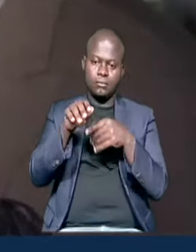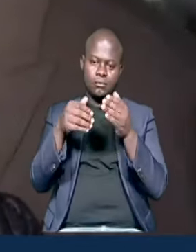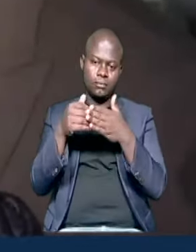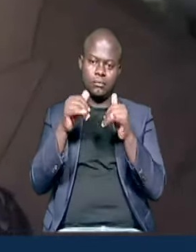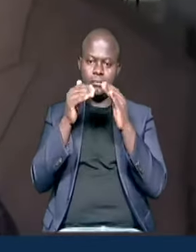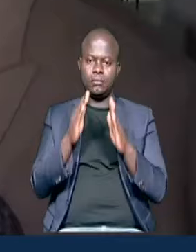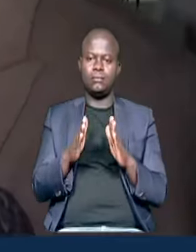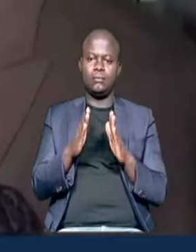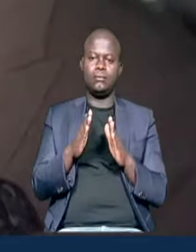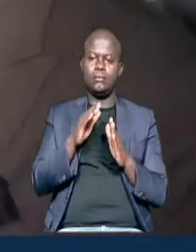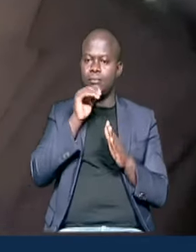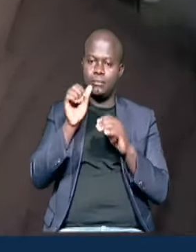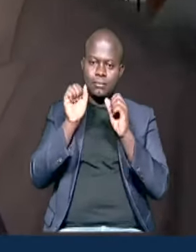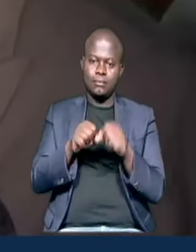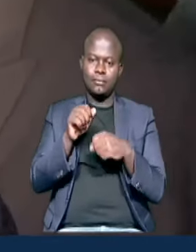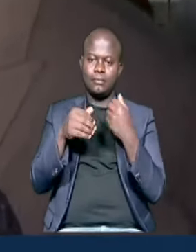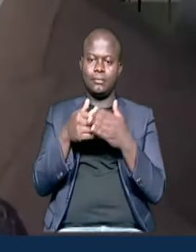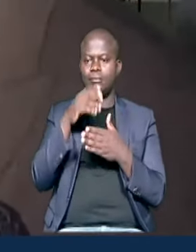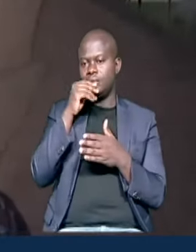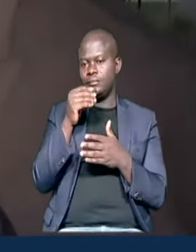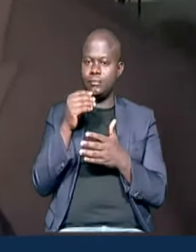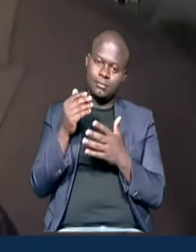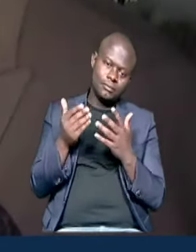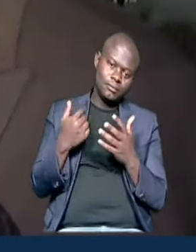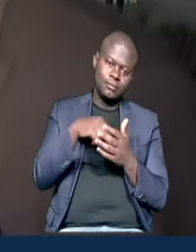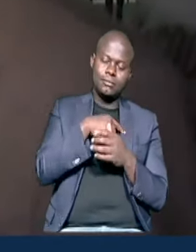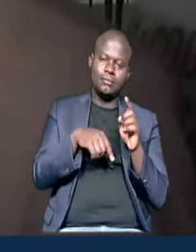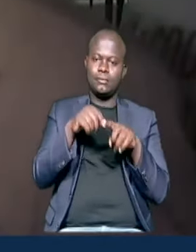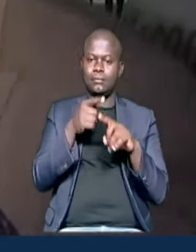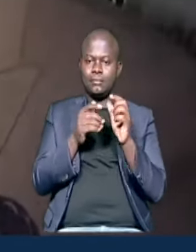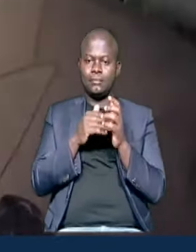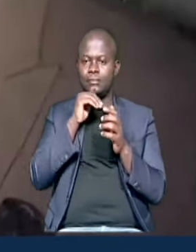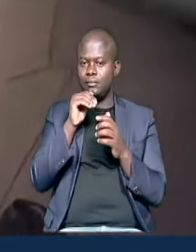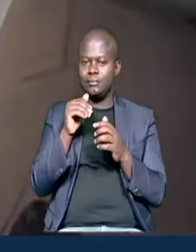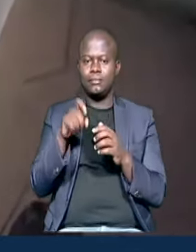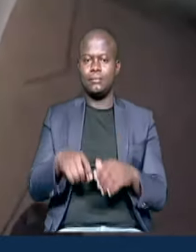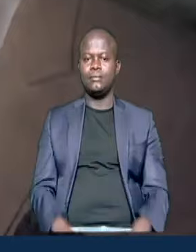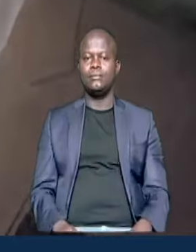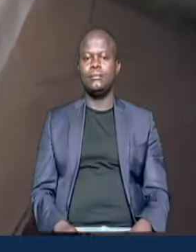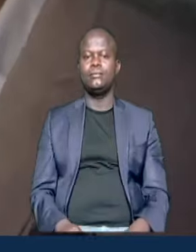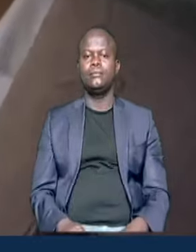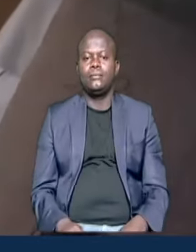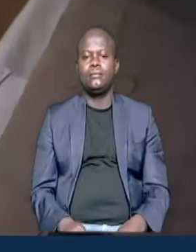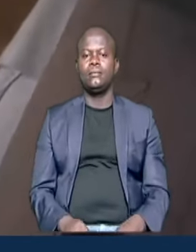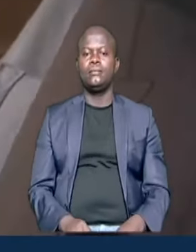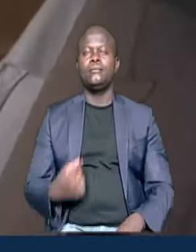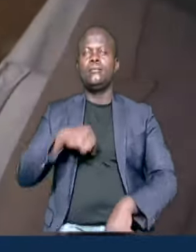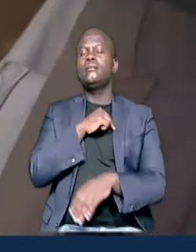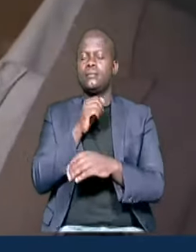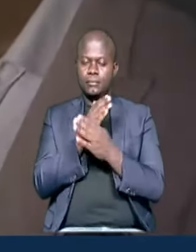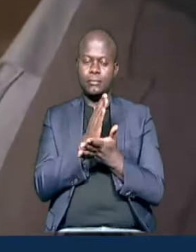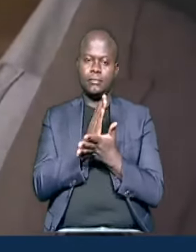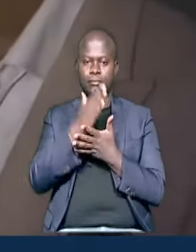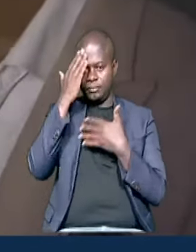wenda ntabwo mushobora kuba hari icyo mwabivuga, wenda muvuga ati twaye igikombe ariko tutakimerita? Igikombe turakimerita kuko